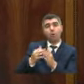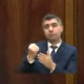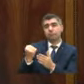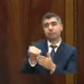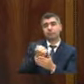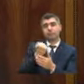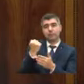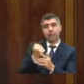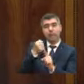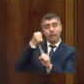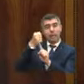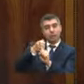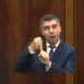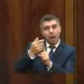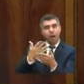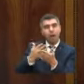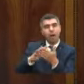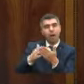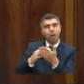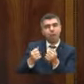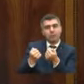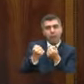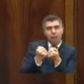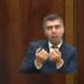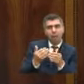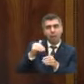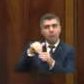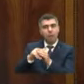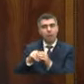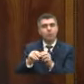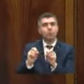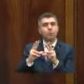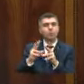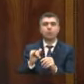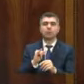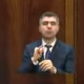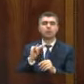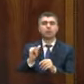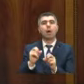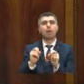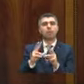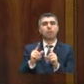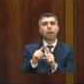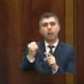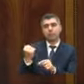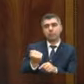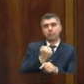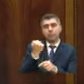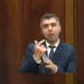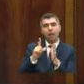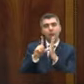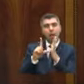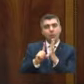الإصلاح والدخول في صراعات انتخابوية أخرت صدور القوانين وعطلت